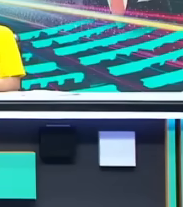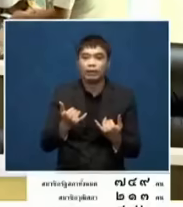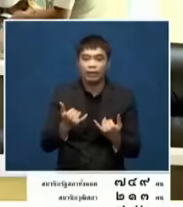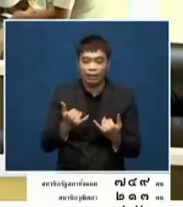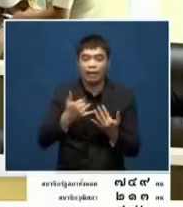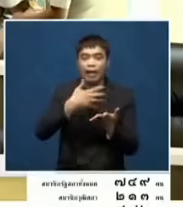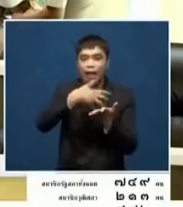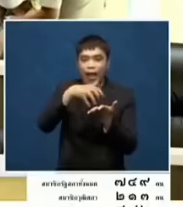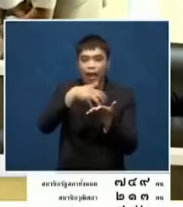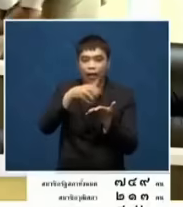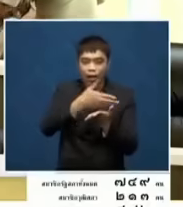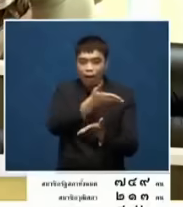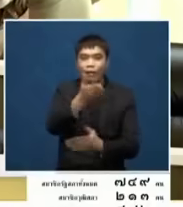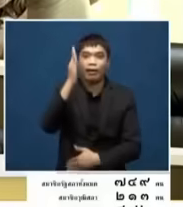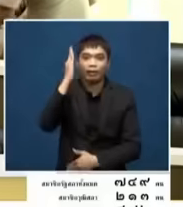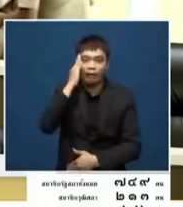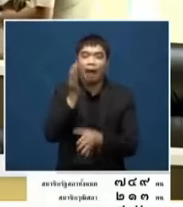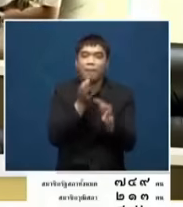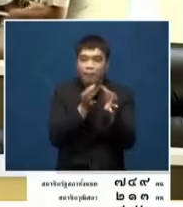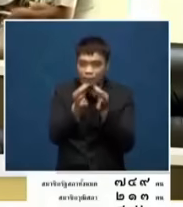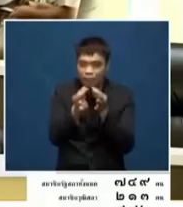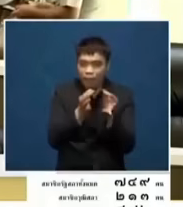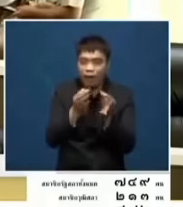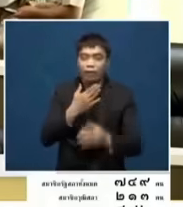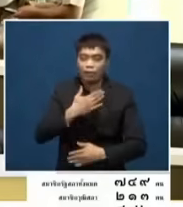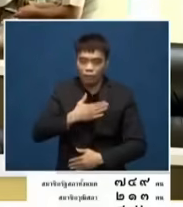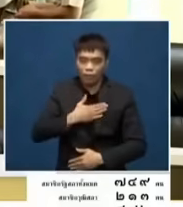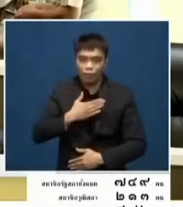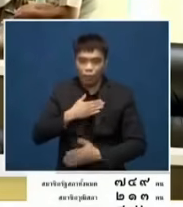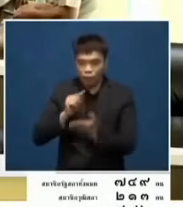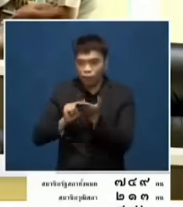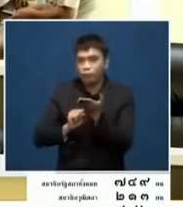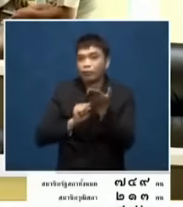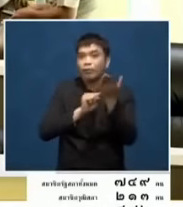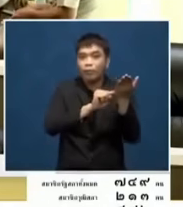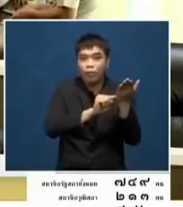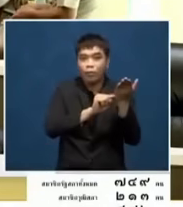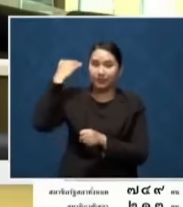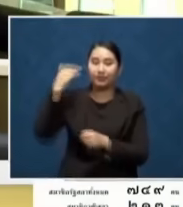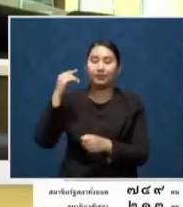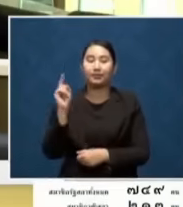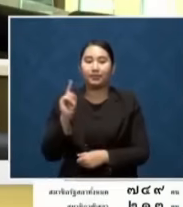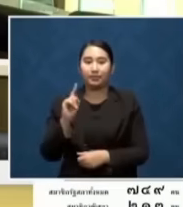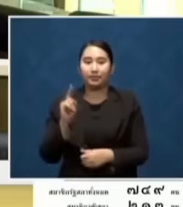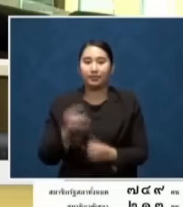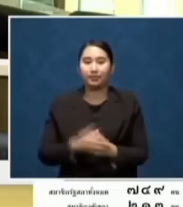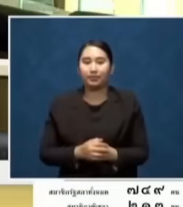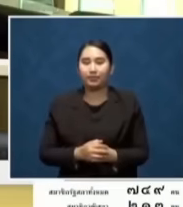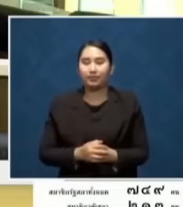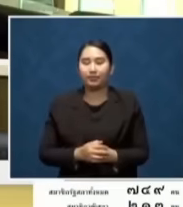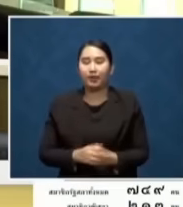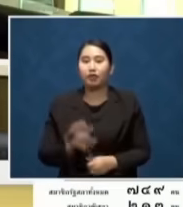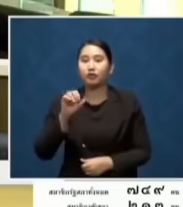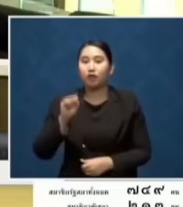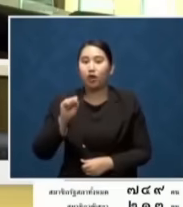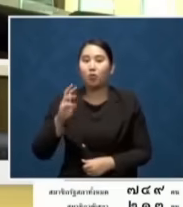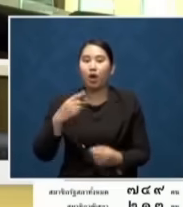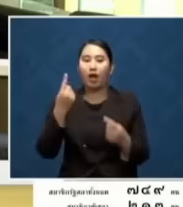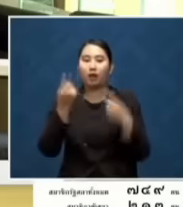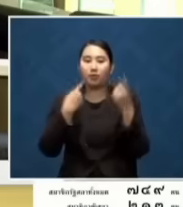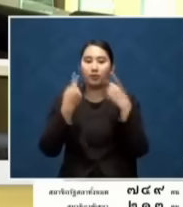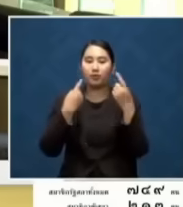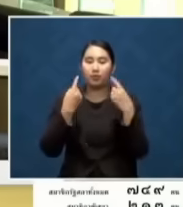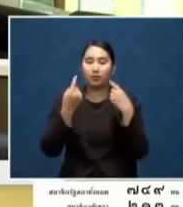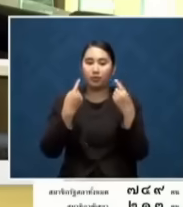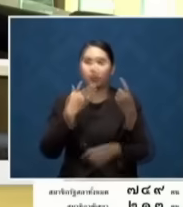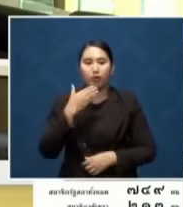ธาตอบโต้กันไปมามาเนี่ยหลายรอบลองไปชมดูฮะ วุฒิสภาถูกด่าทอในส